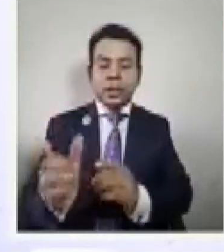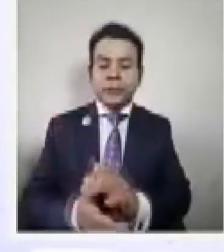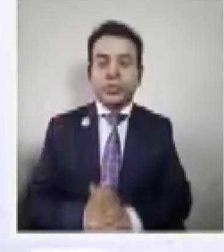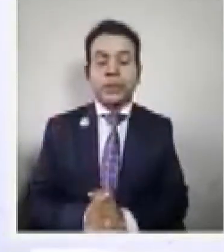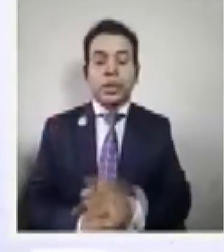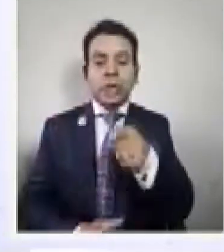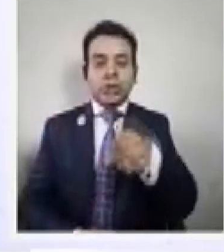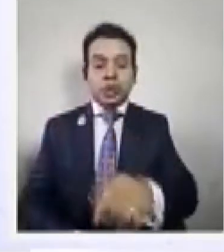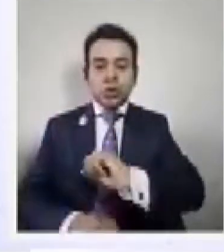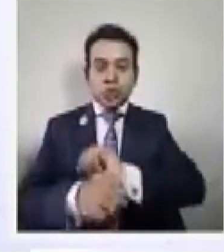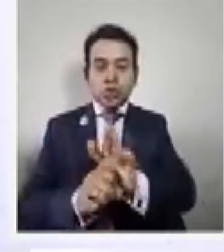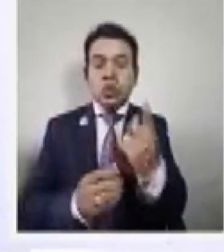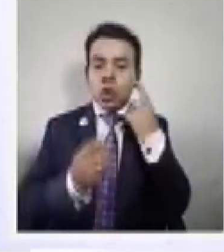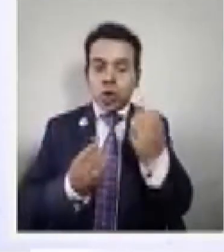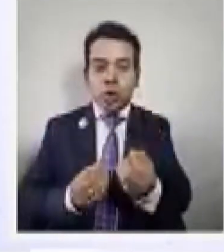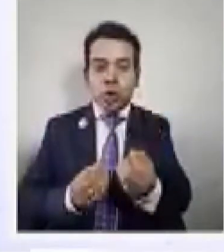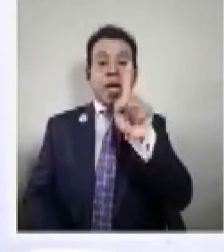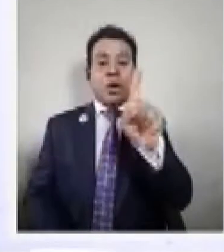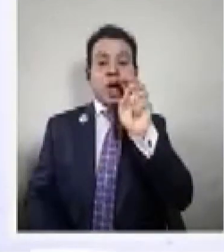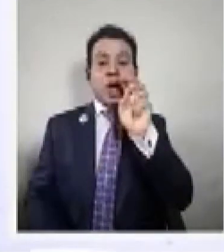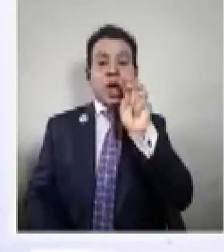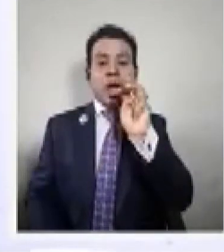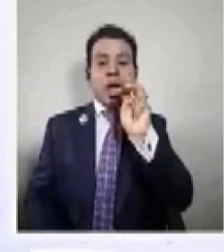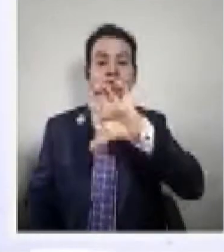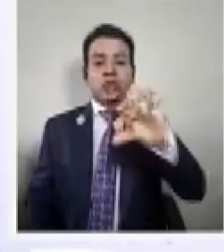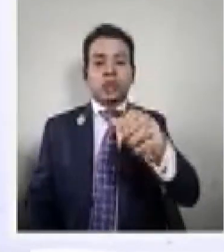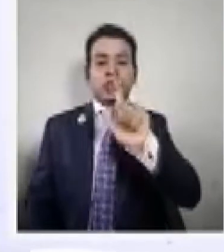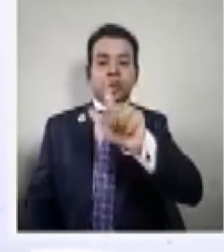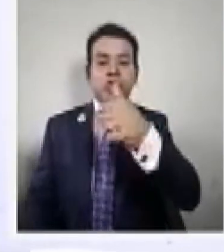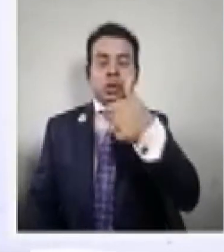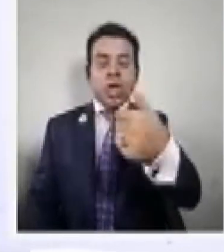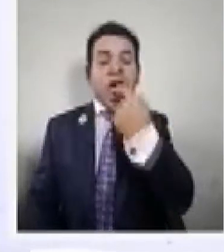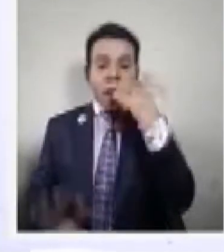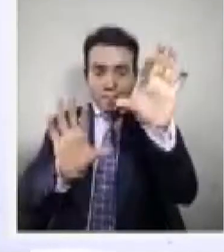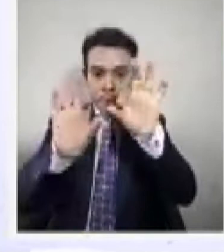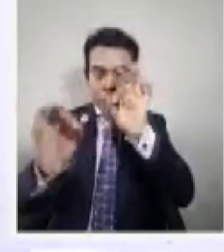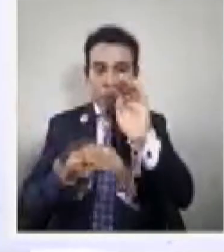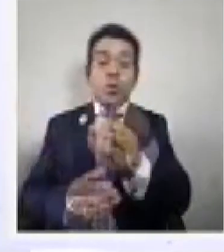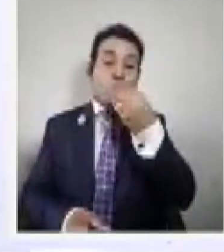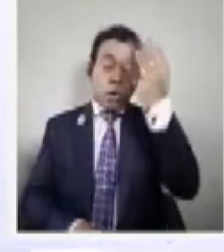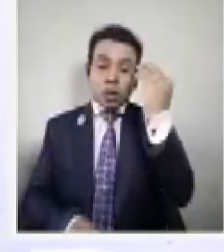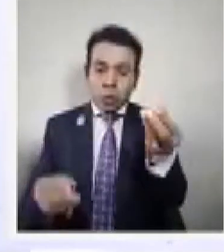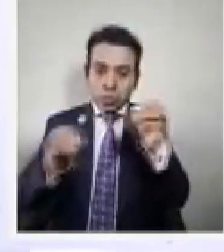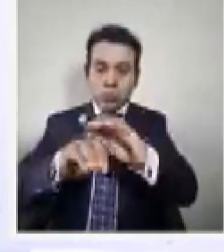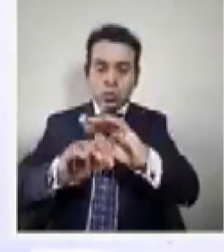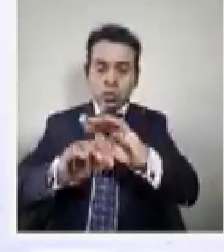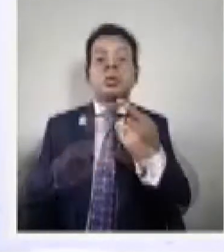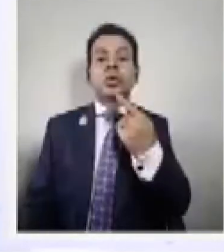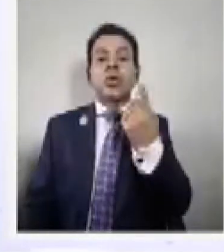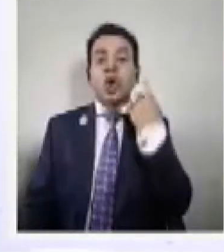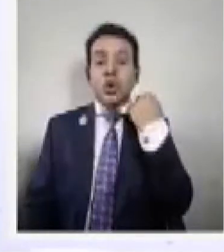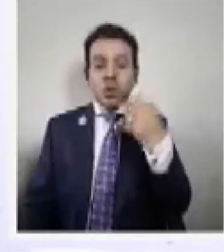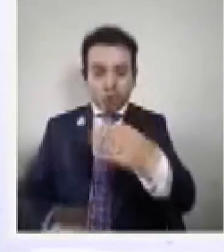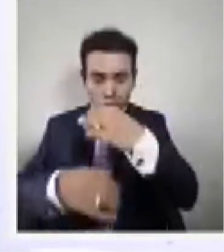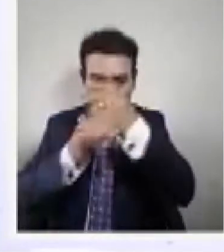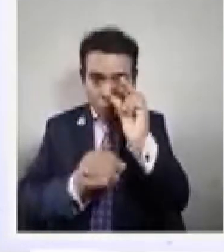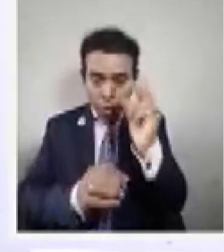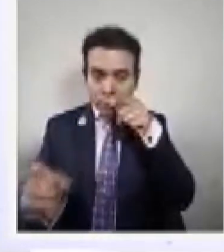সংগৃহীত হয়েছে 11,976টি, সহ 24 ঘন্টায় নমুনা পরীক্ষা হয়েছে 12,050, তাতে শনাক্ত